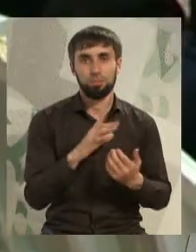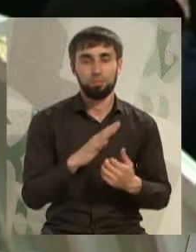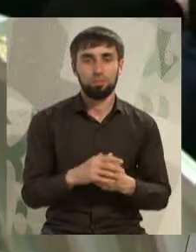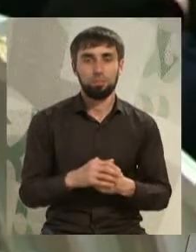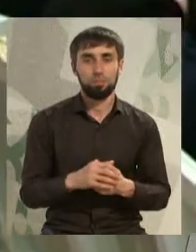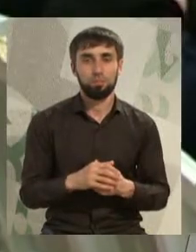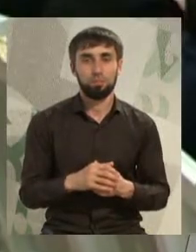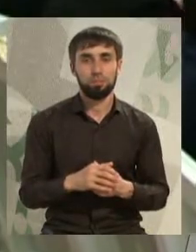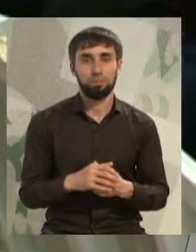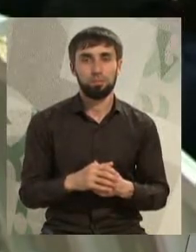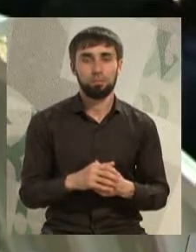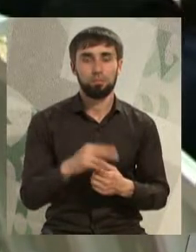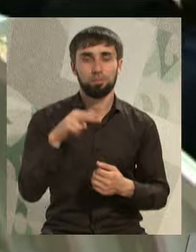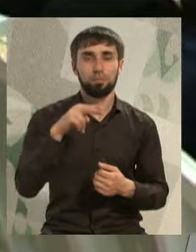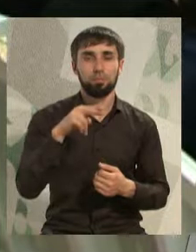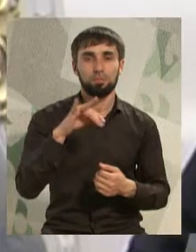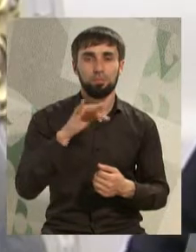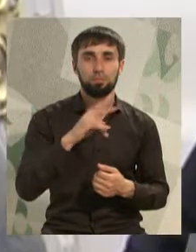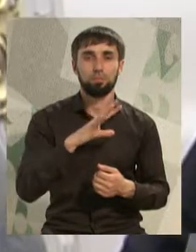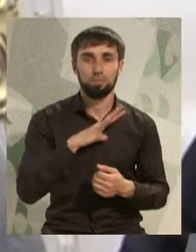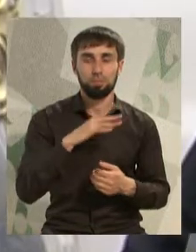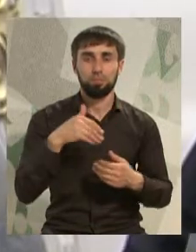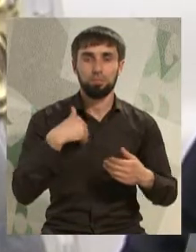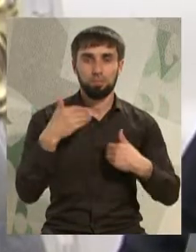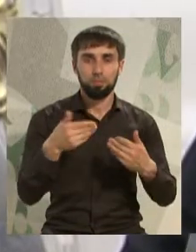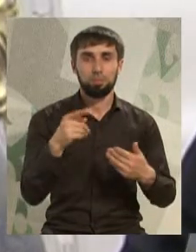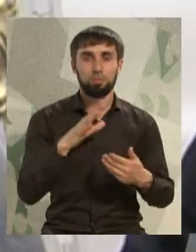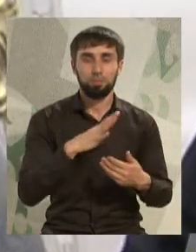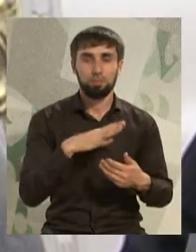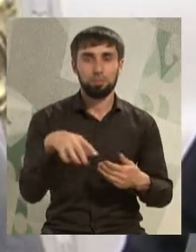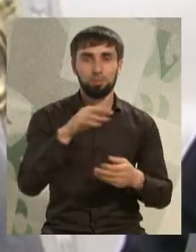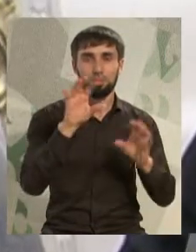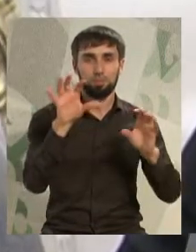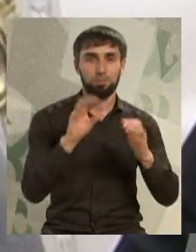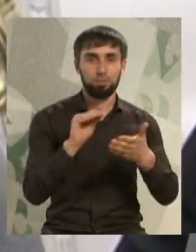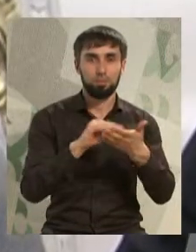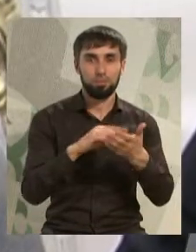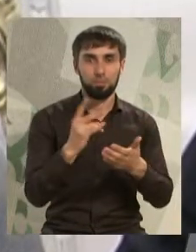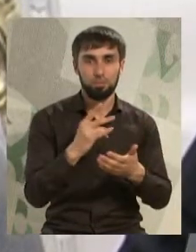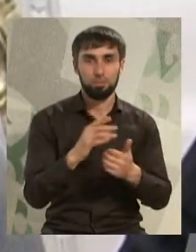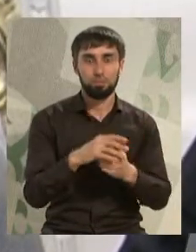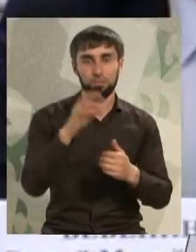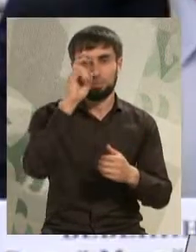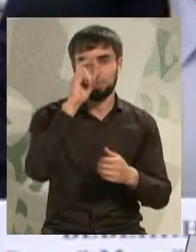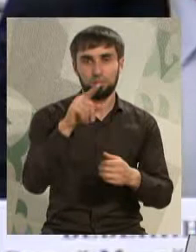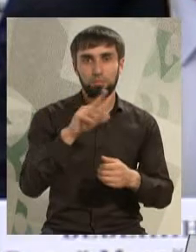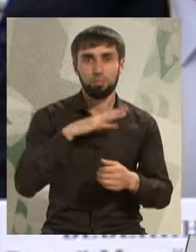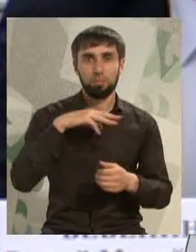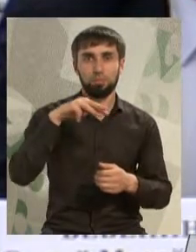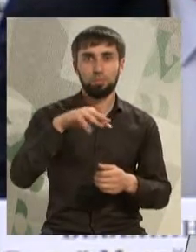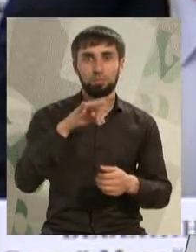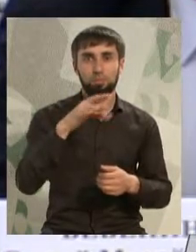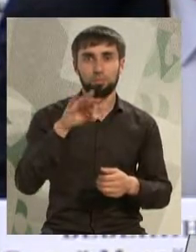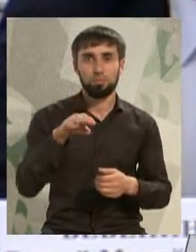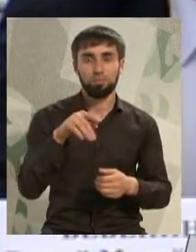Кроме того, Владимир Путин предложил более четко прописать в законодательстве обязанность государства индексировать МРОТ. Фиксация